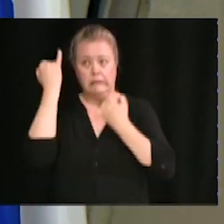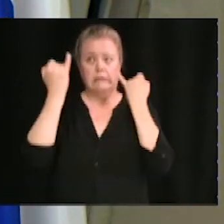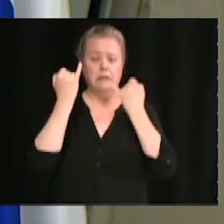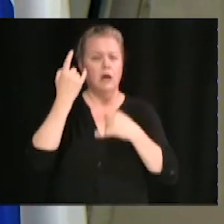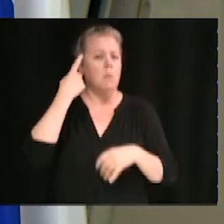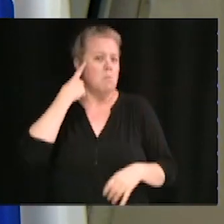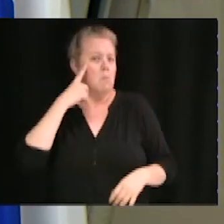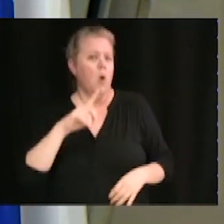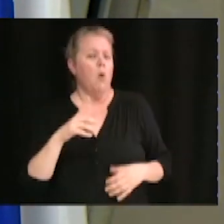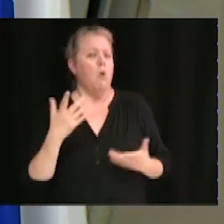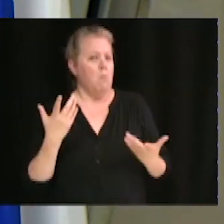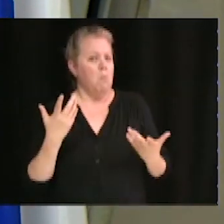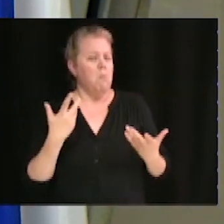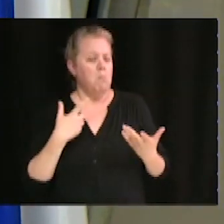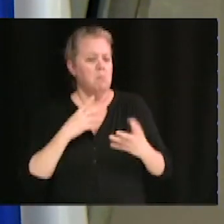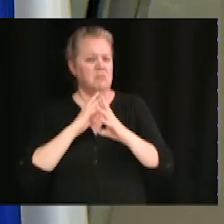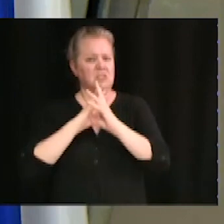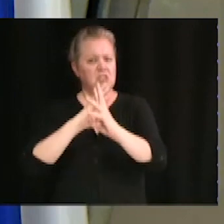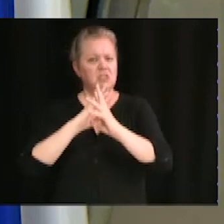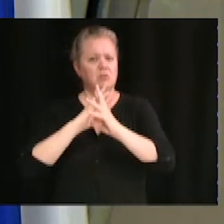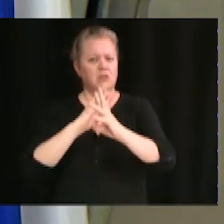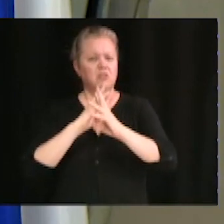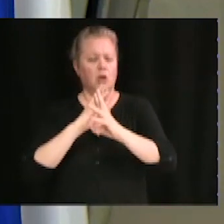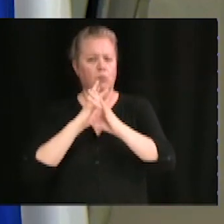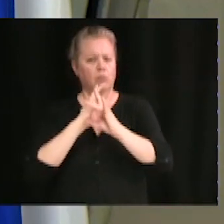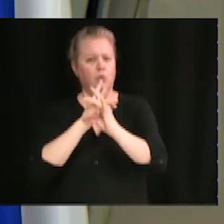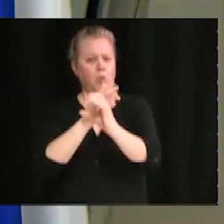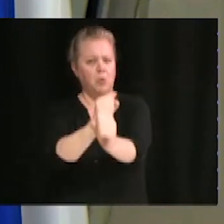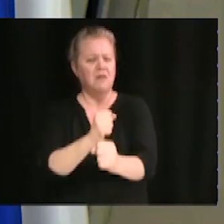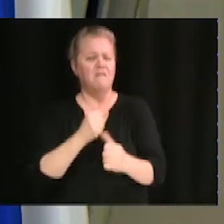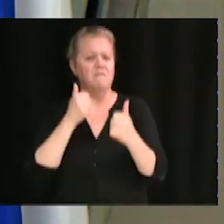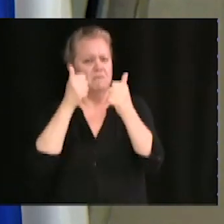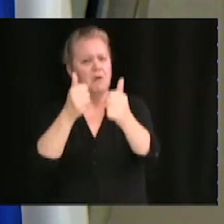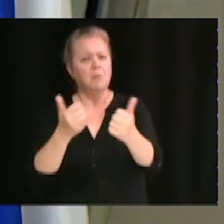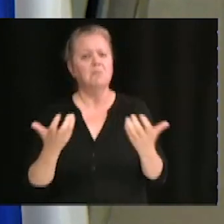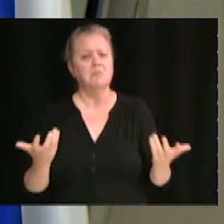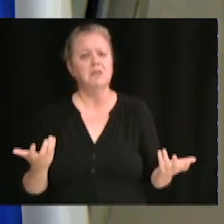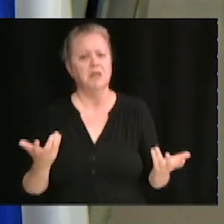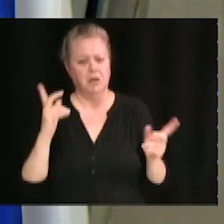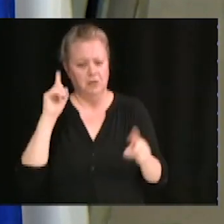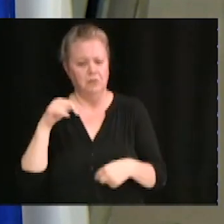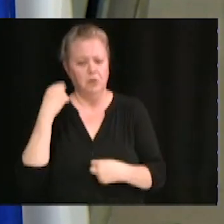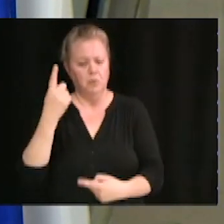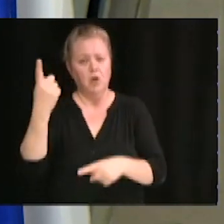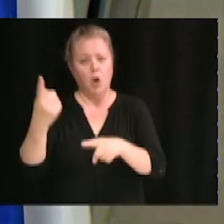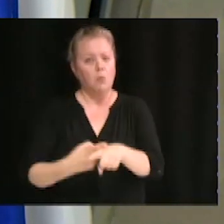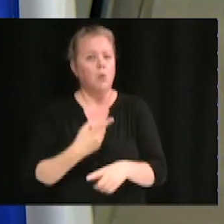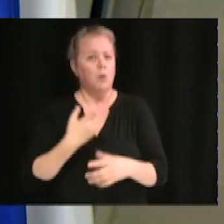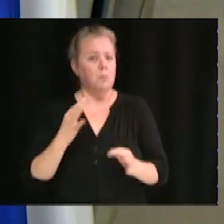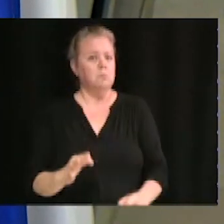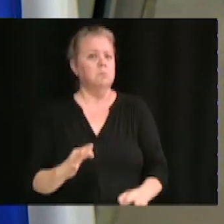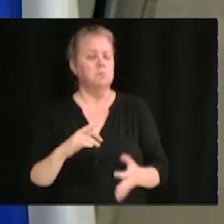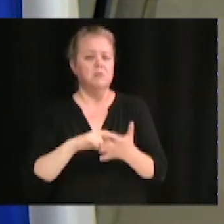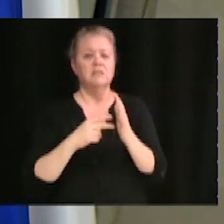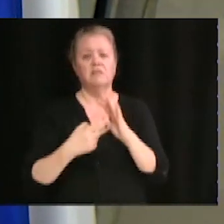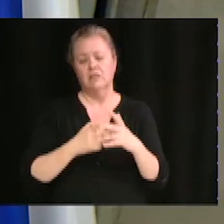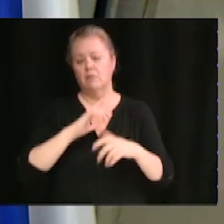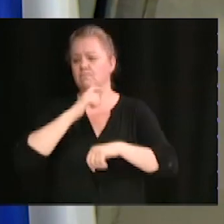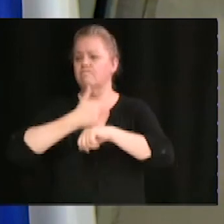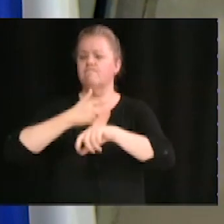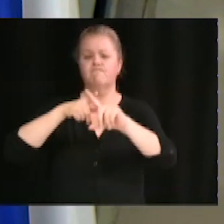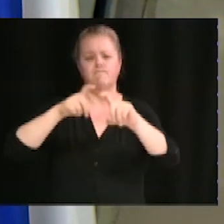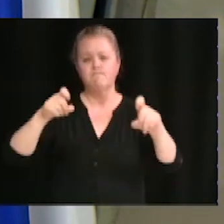depuis un mois. Et puis, c'est grâce à ce qu'on a pu faire comme ajustement pour faciliter le trafic. Puis, j'en profiterais pour remercier